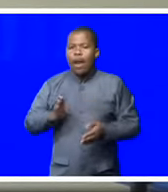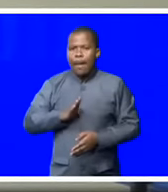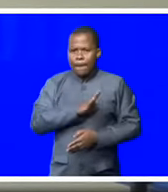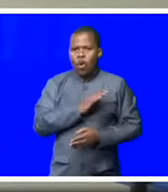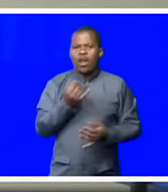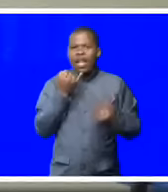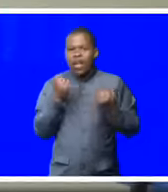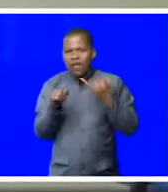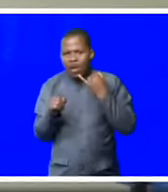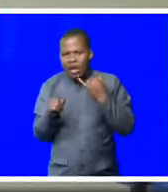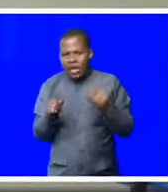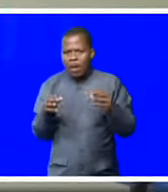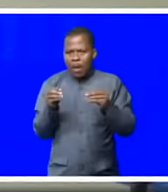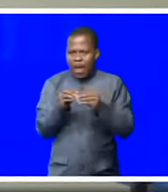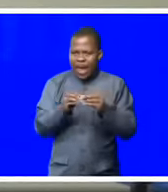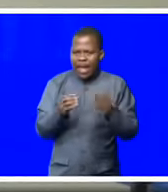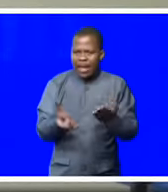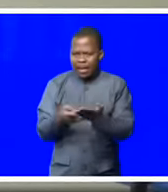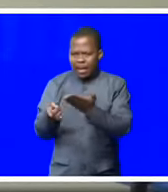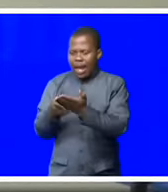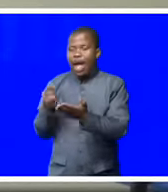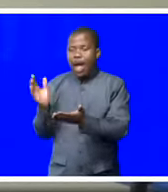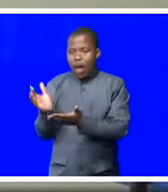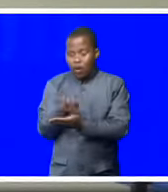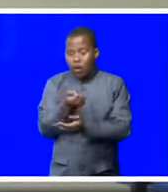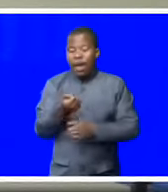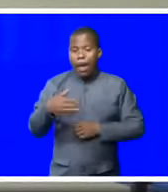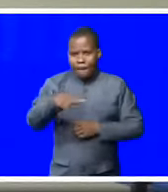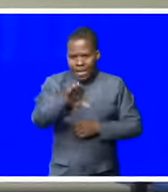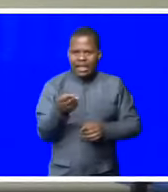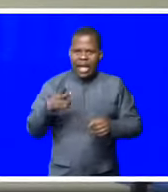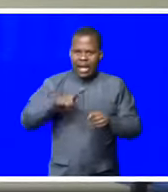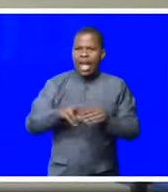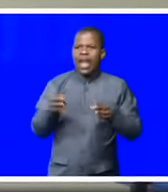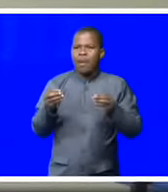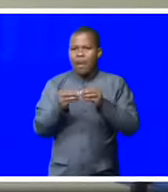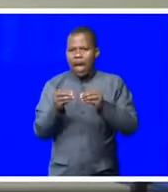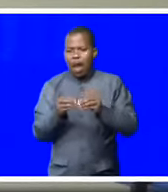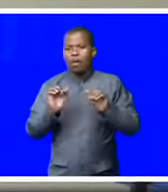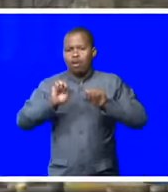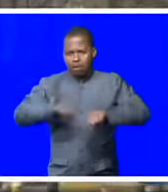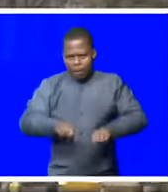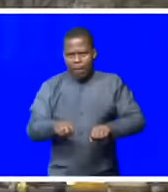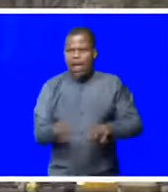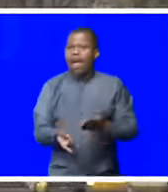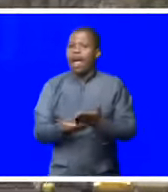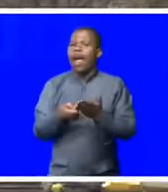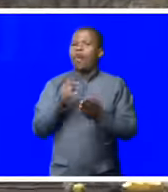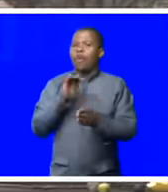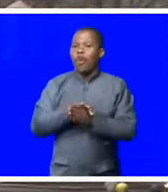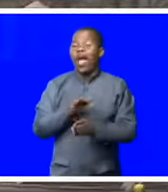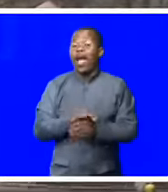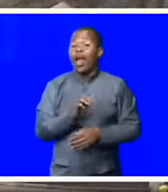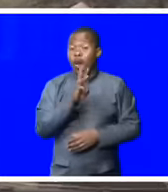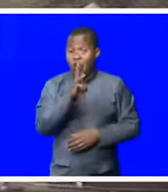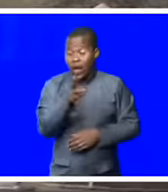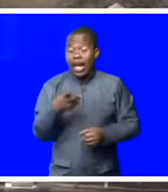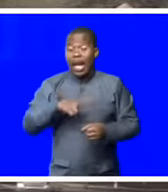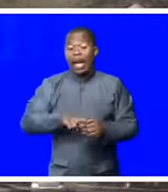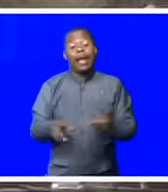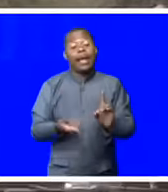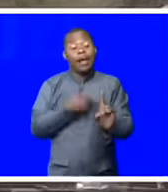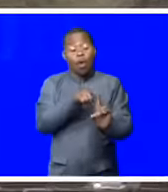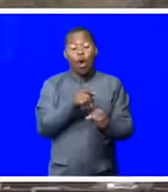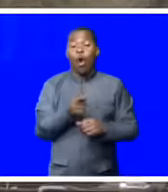information so ke avumile ukuthi angasilekelela. Mkhonda uthi idolobha